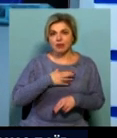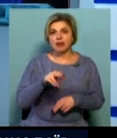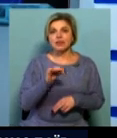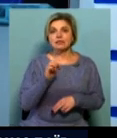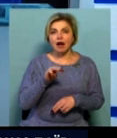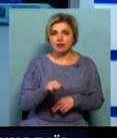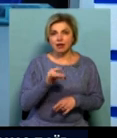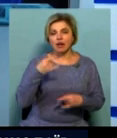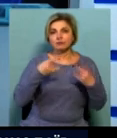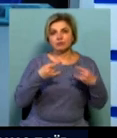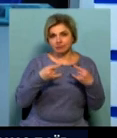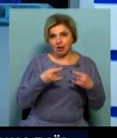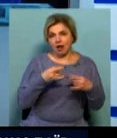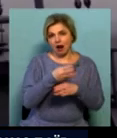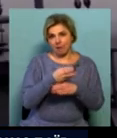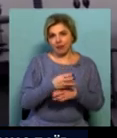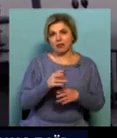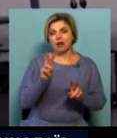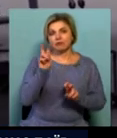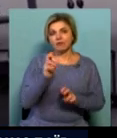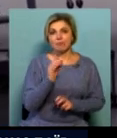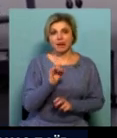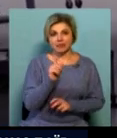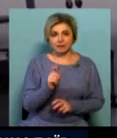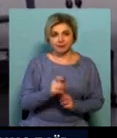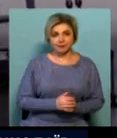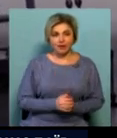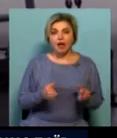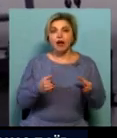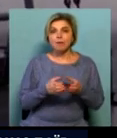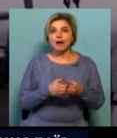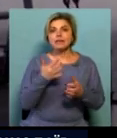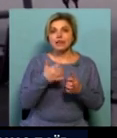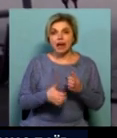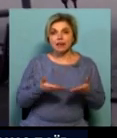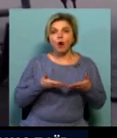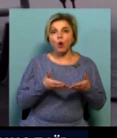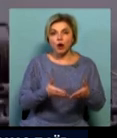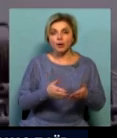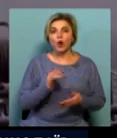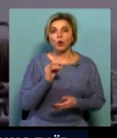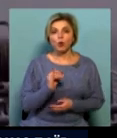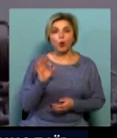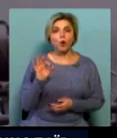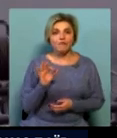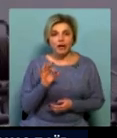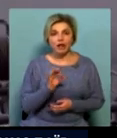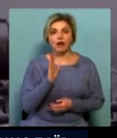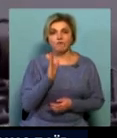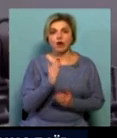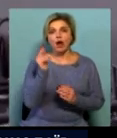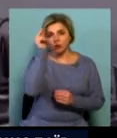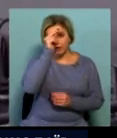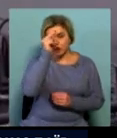«Бриз» Інна Оверчук та Руслан Надольний. Екіпаж середнього десантного корабля «Юрій Олеференко» в рамках